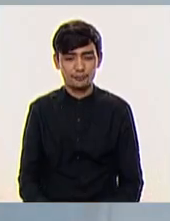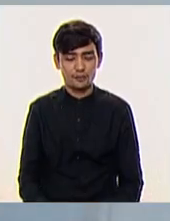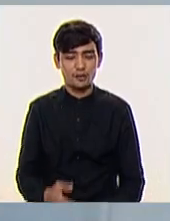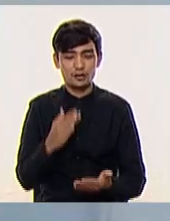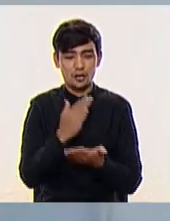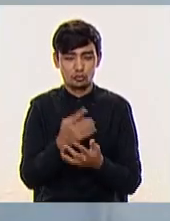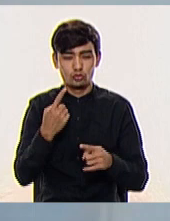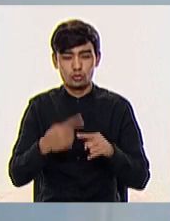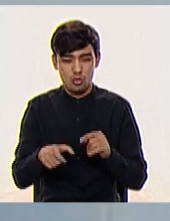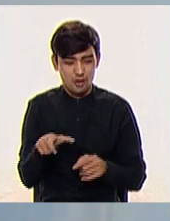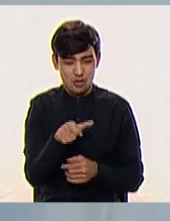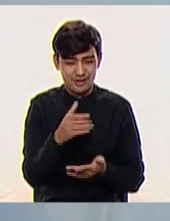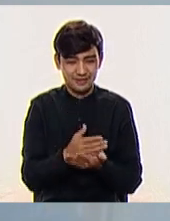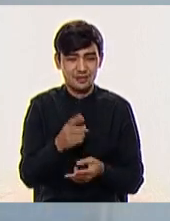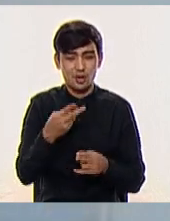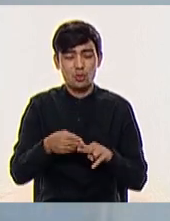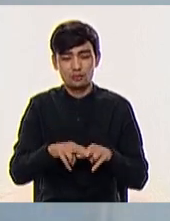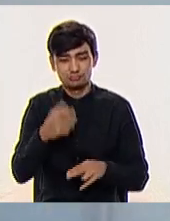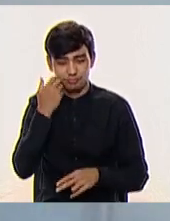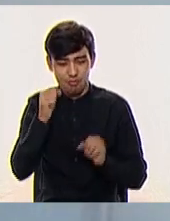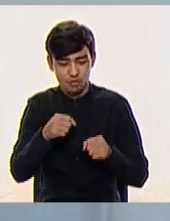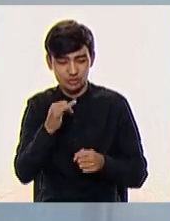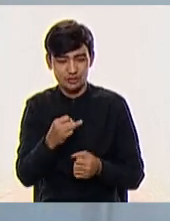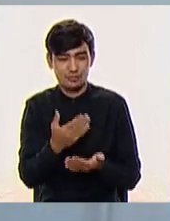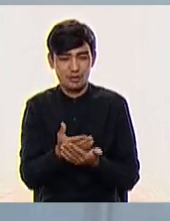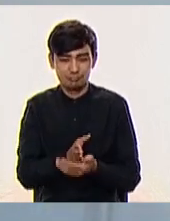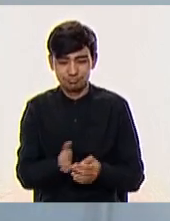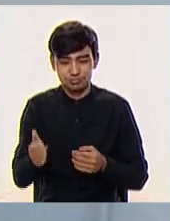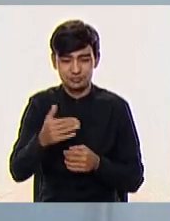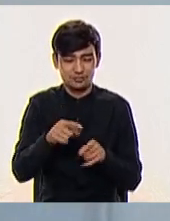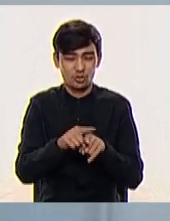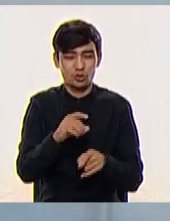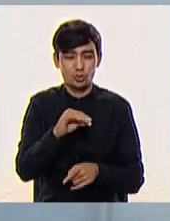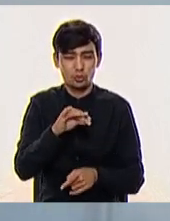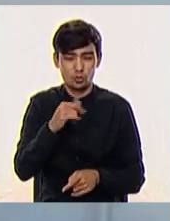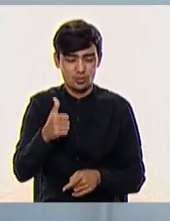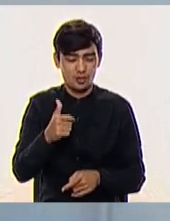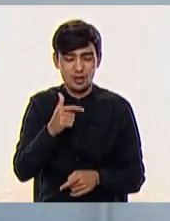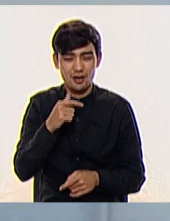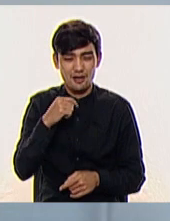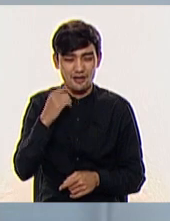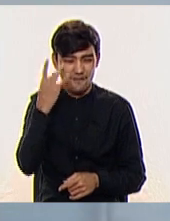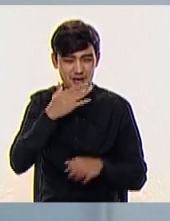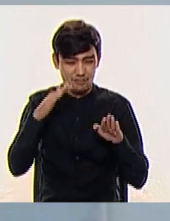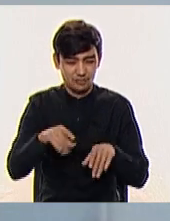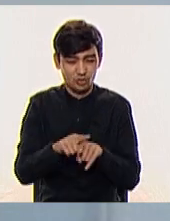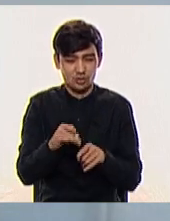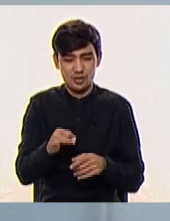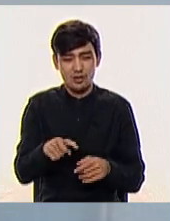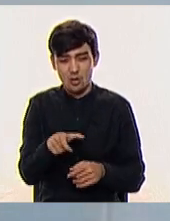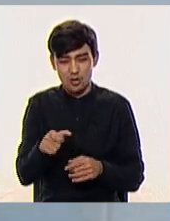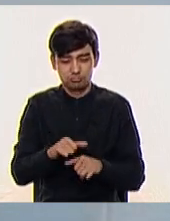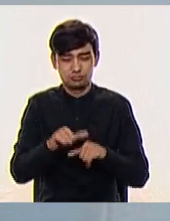Есть другие маршруты, которыми можно воспользоваться. Например, пойти в обход побережья Южной Африки. Но время в пути увеличится